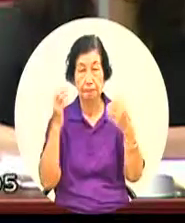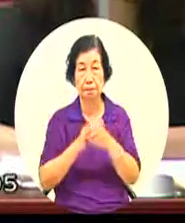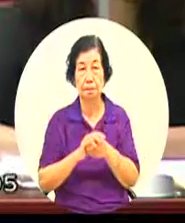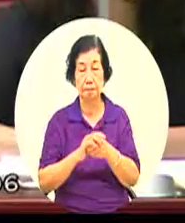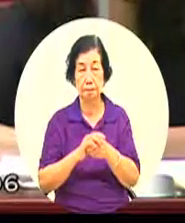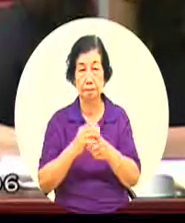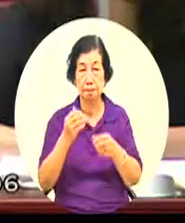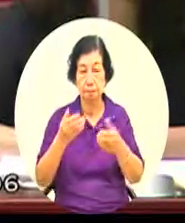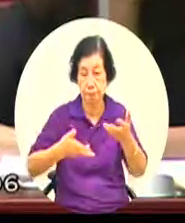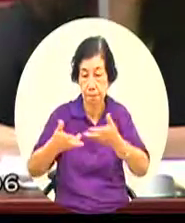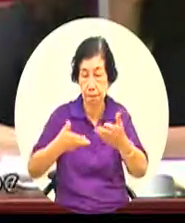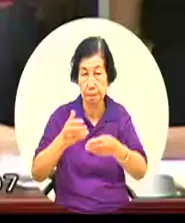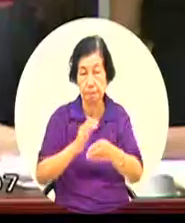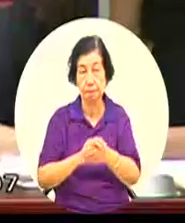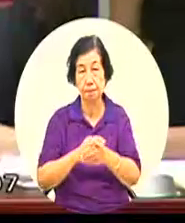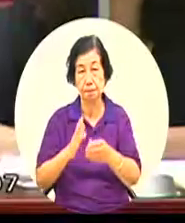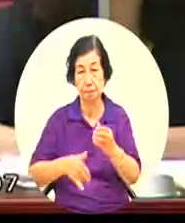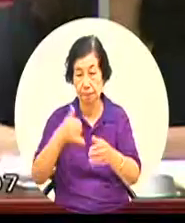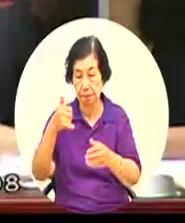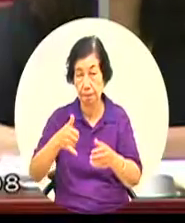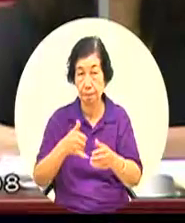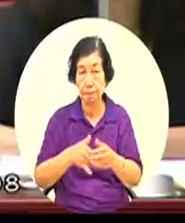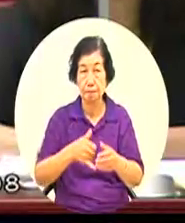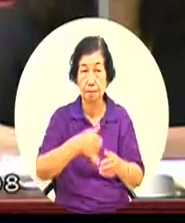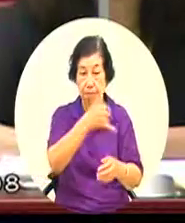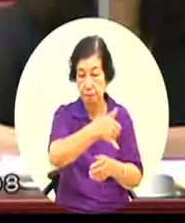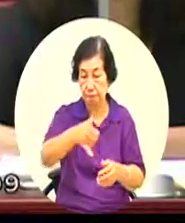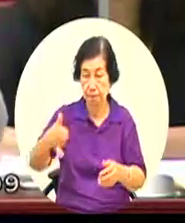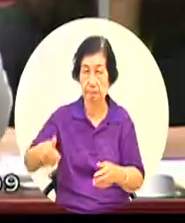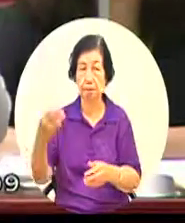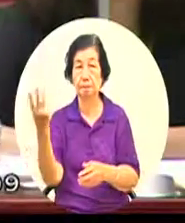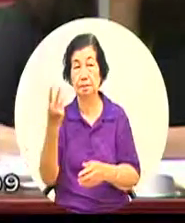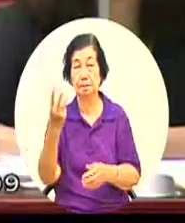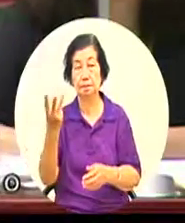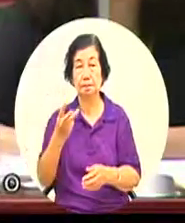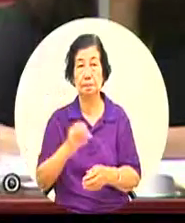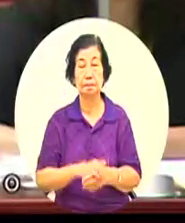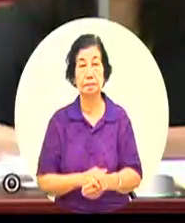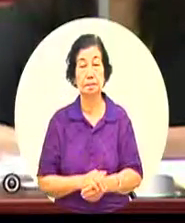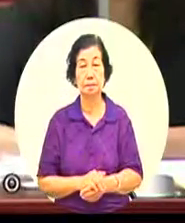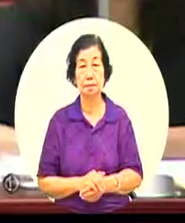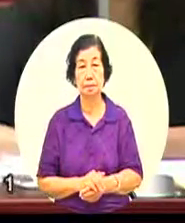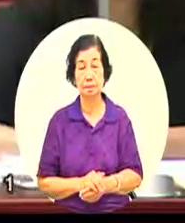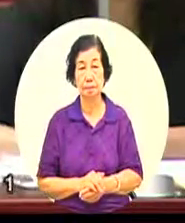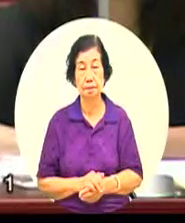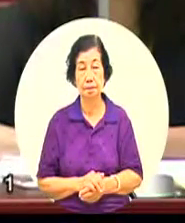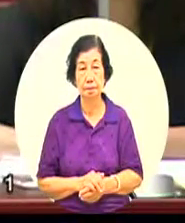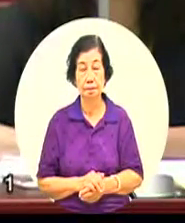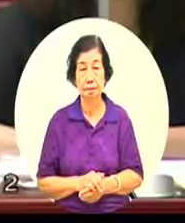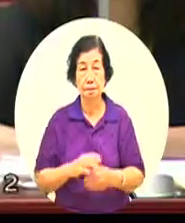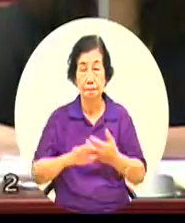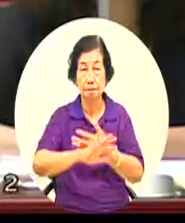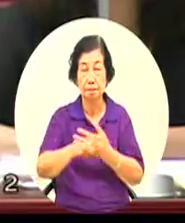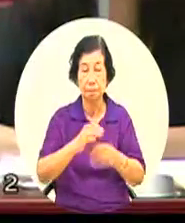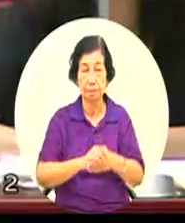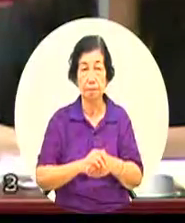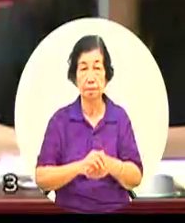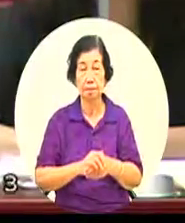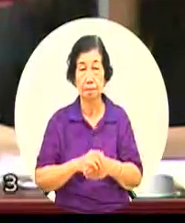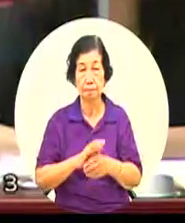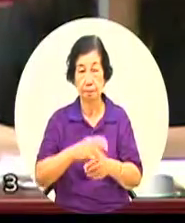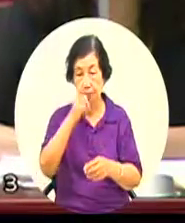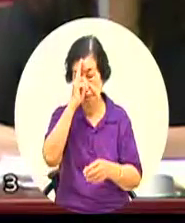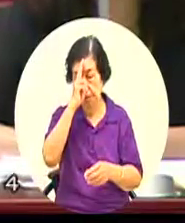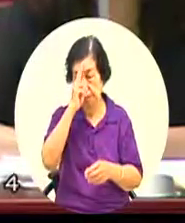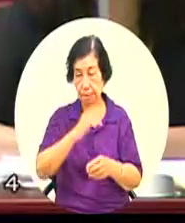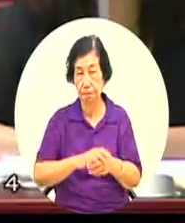他一天跑了三场啊，小林他也有去，所以他那个顶老农的部分，他应该是中午的时候在